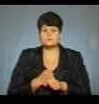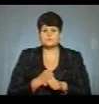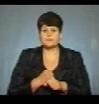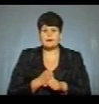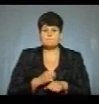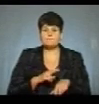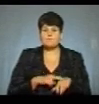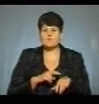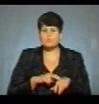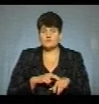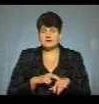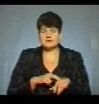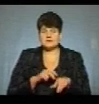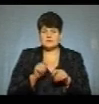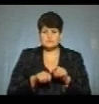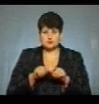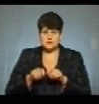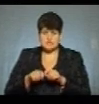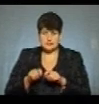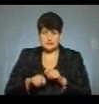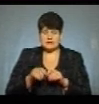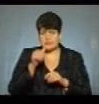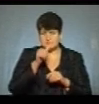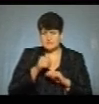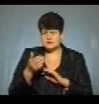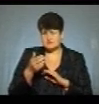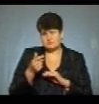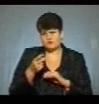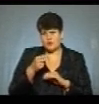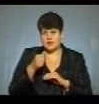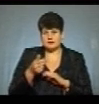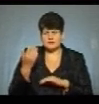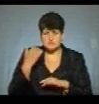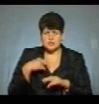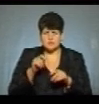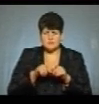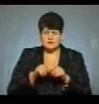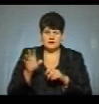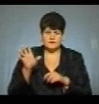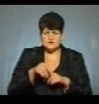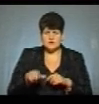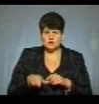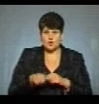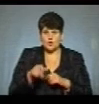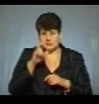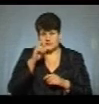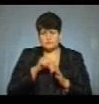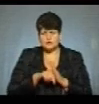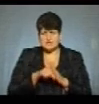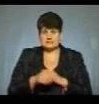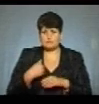Патрульна поліція дослідила місяць-півтора назад і обстежила всі дороги державного значення. За